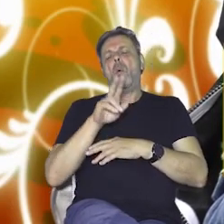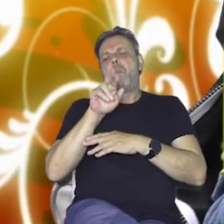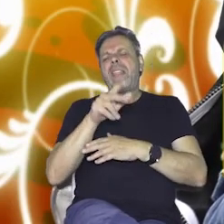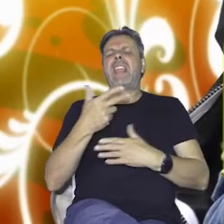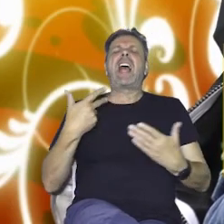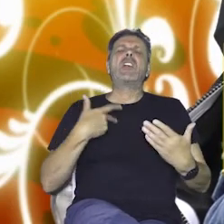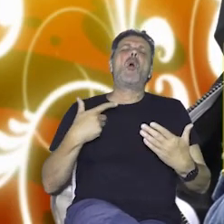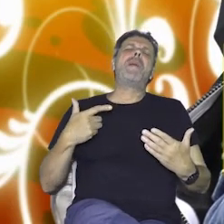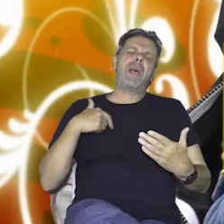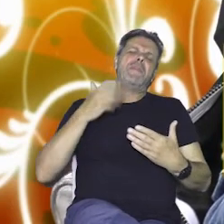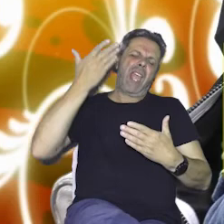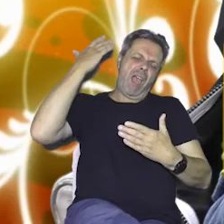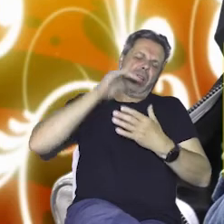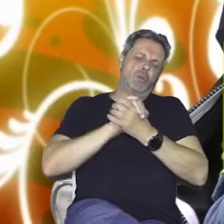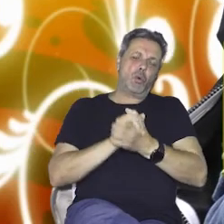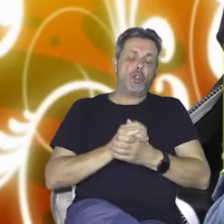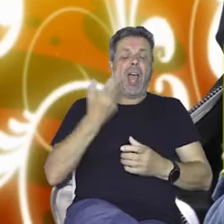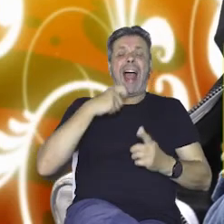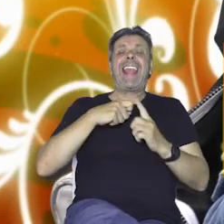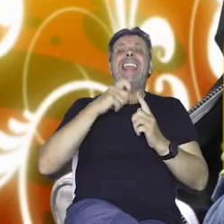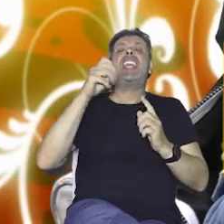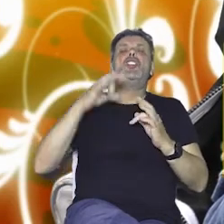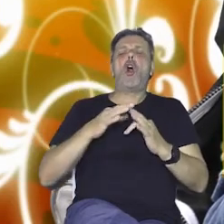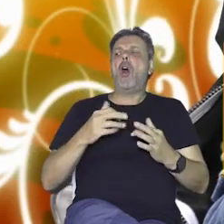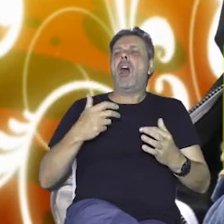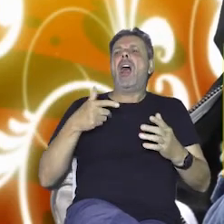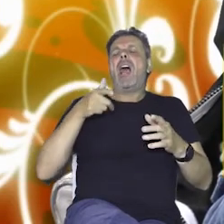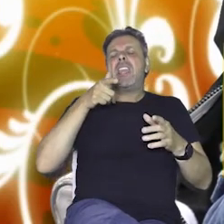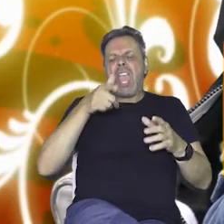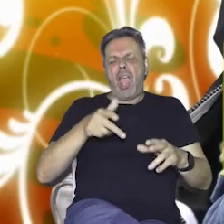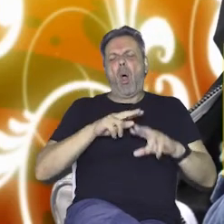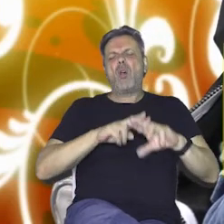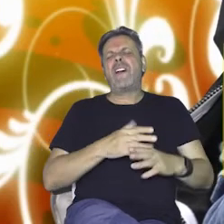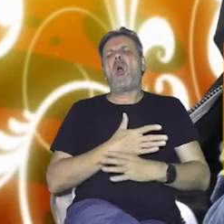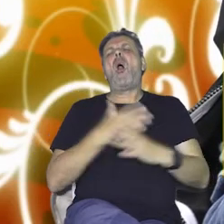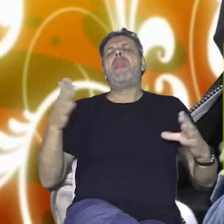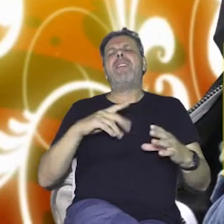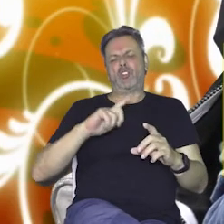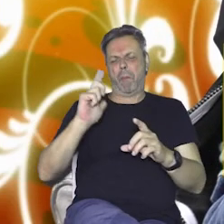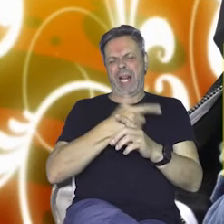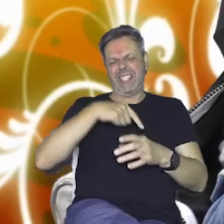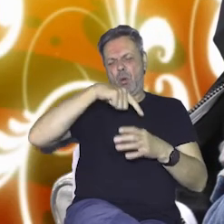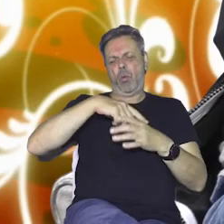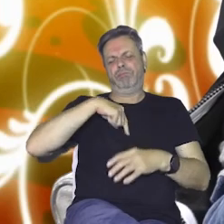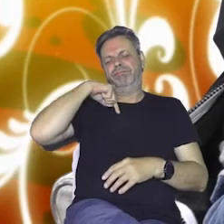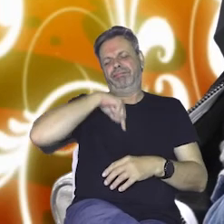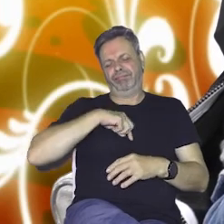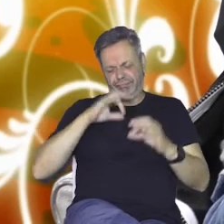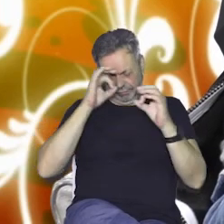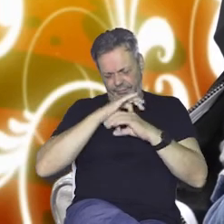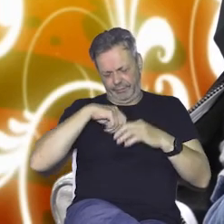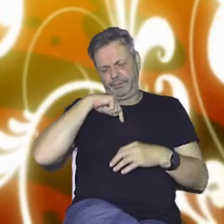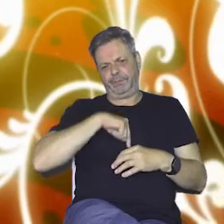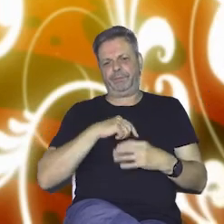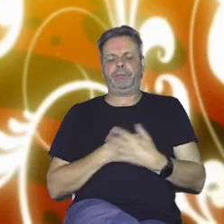se družio. Ali Kičo mi je nekako najveću prazninu. Ono. Je. Ostavio. Svima nama. Da.